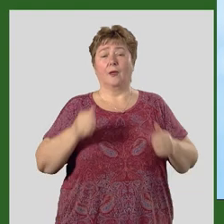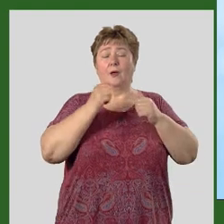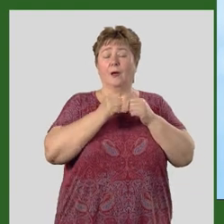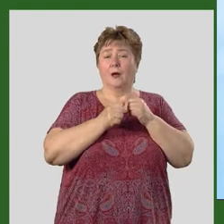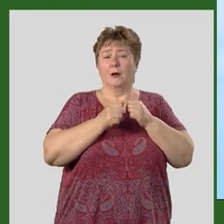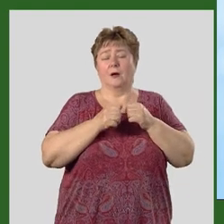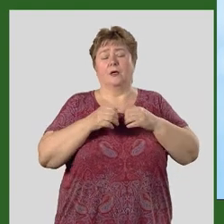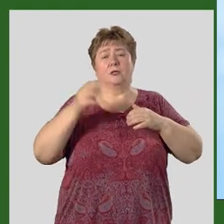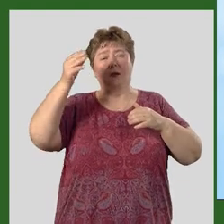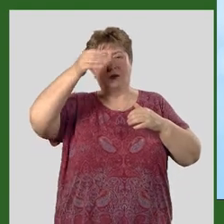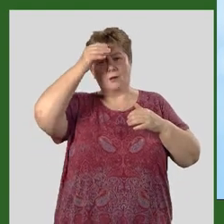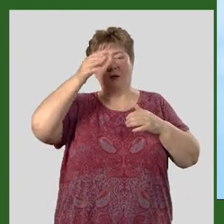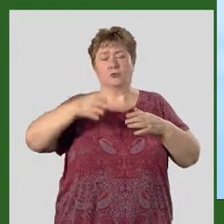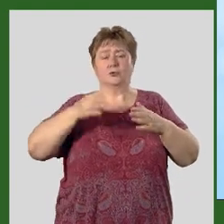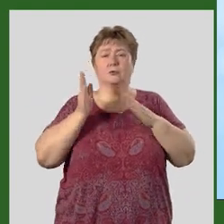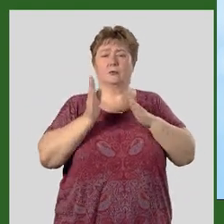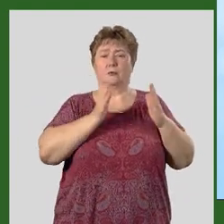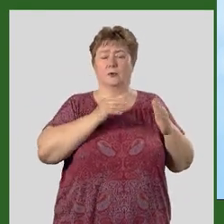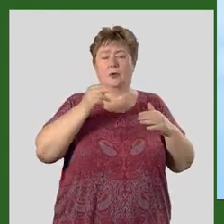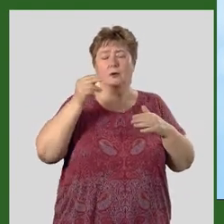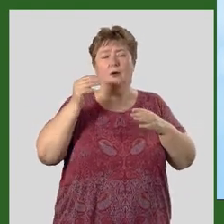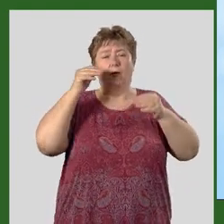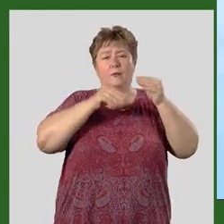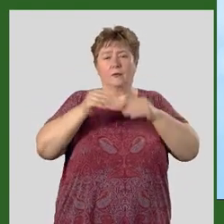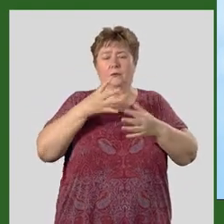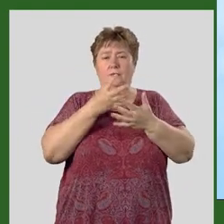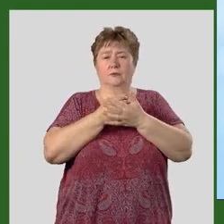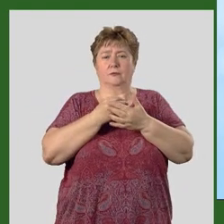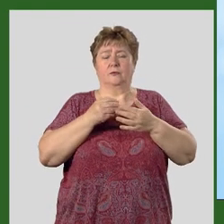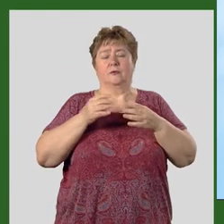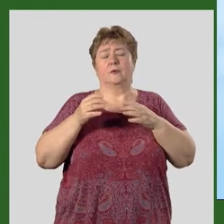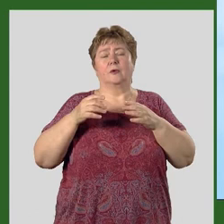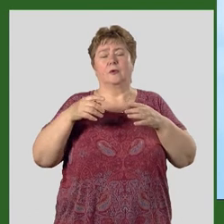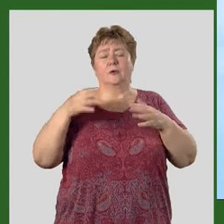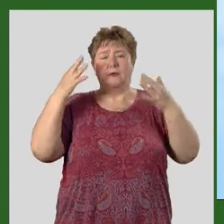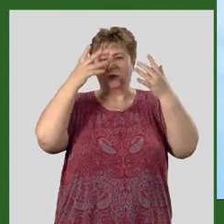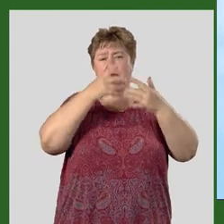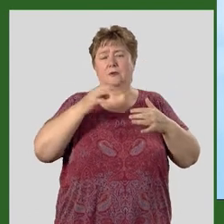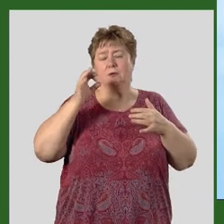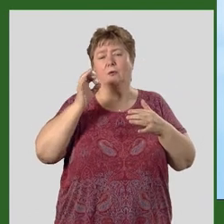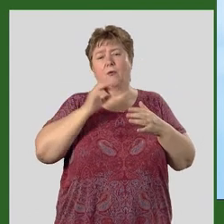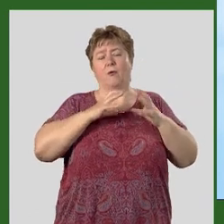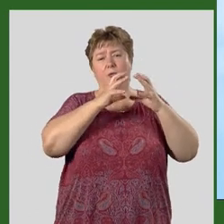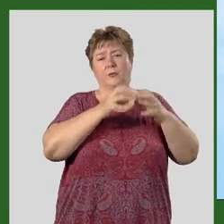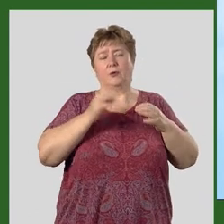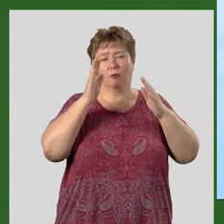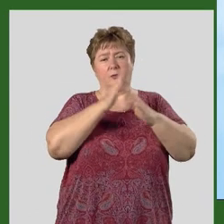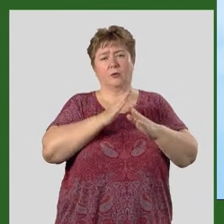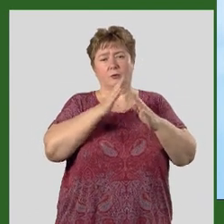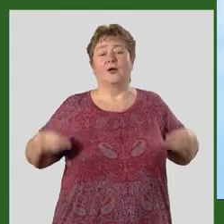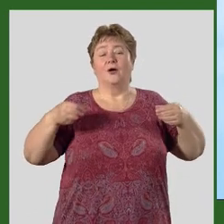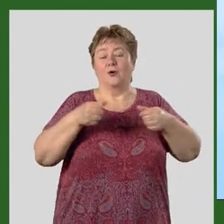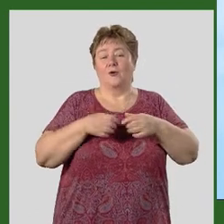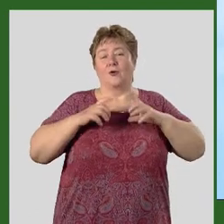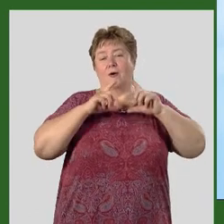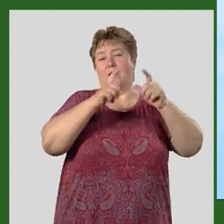Каждая научная дисциплина делает свой вклад в формирование наших представлений о мире, о природе.